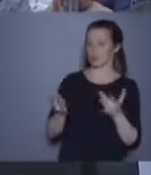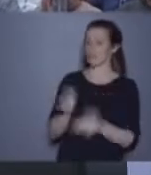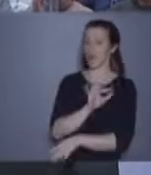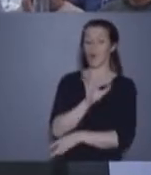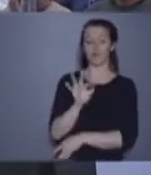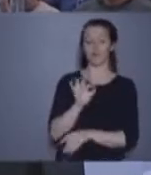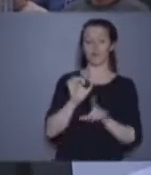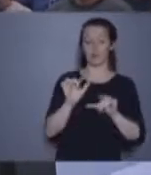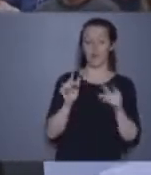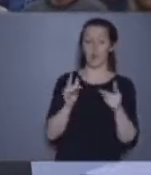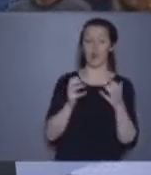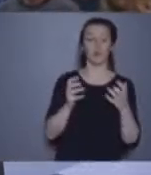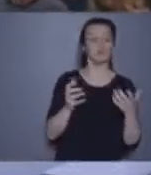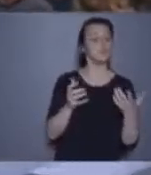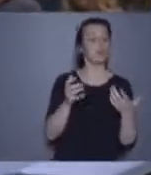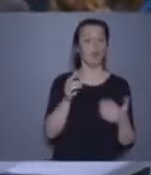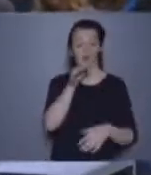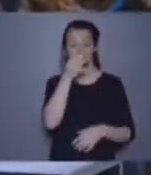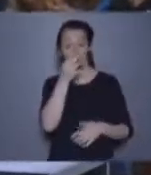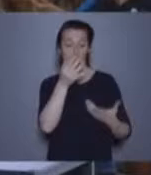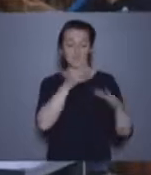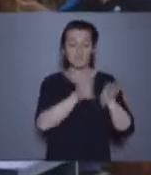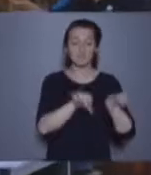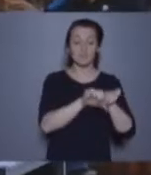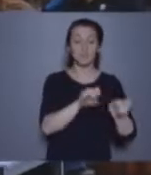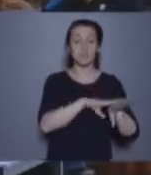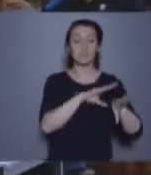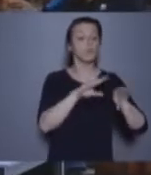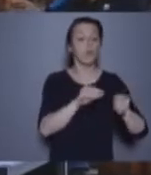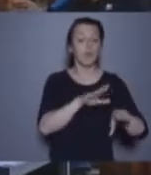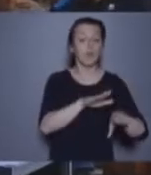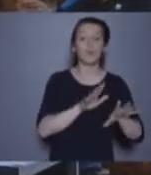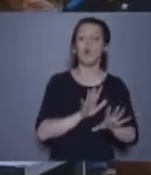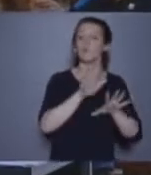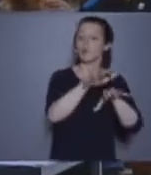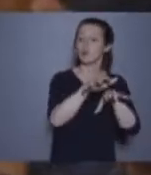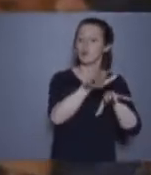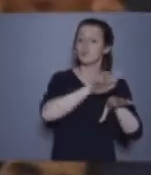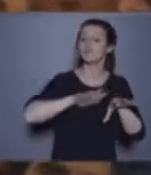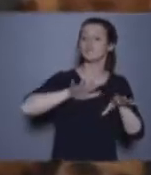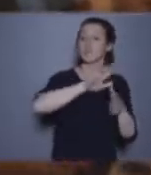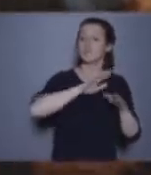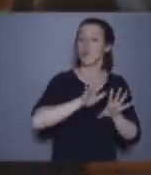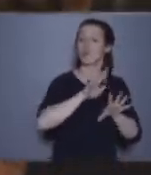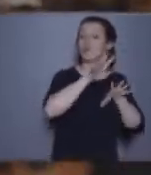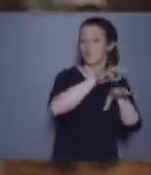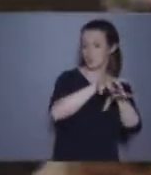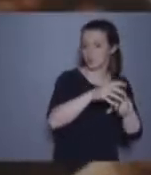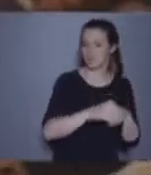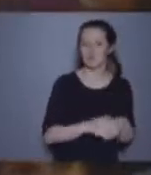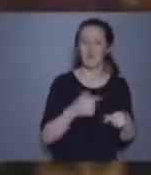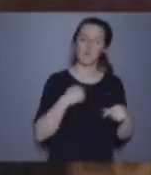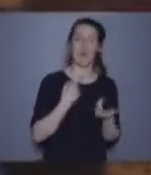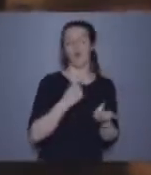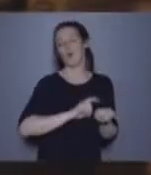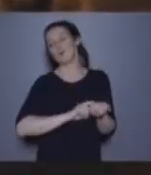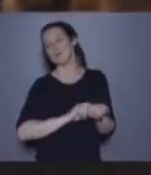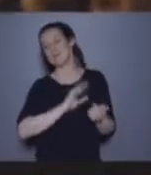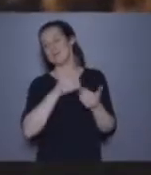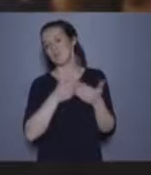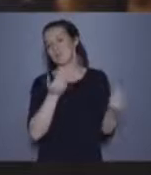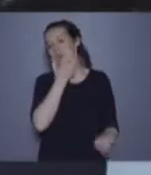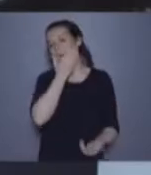France du comté qui ne se produit en France qu'en Franche-Comté, l'une des plus belles régions de ce pays, puisque j'en viens, eh